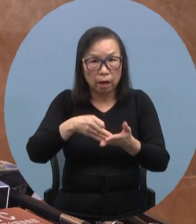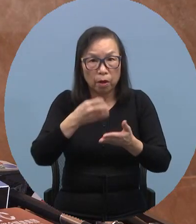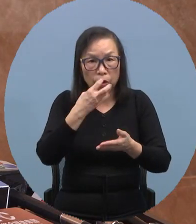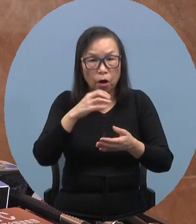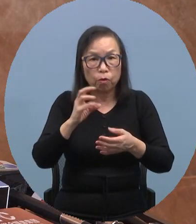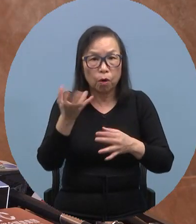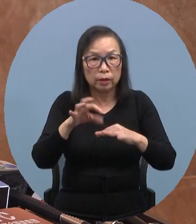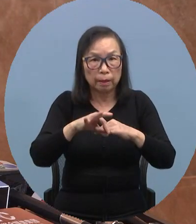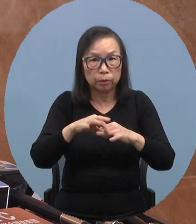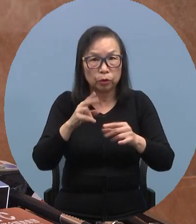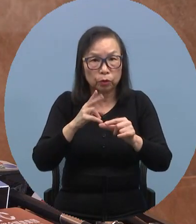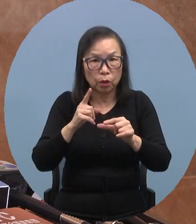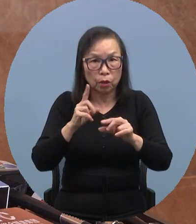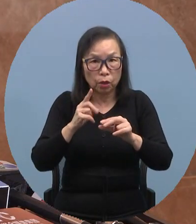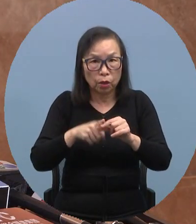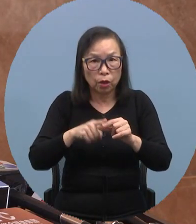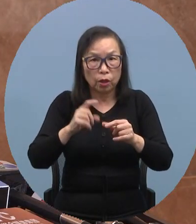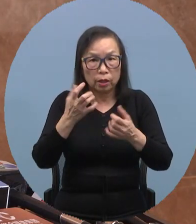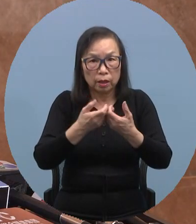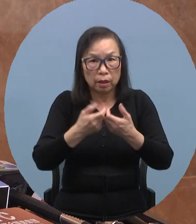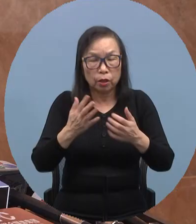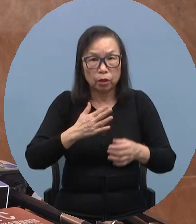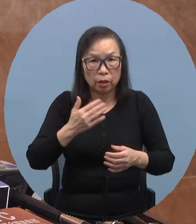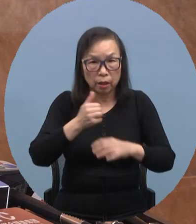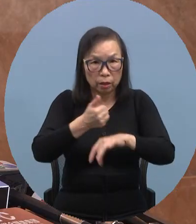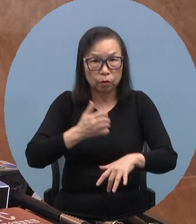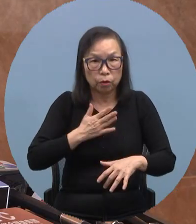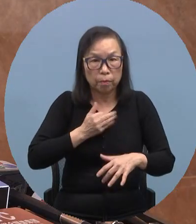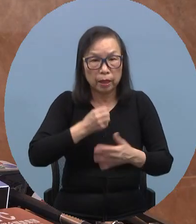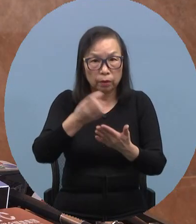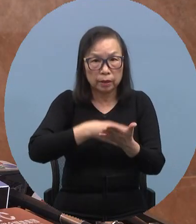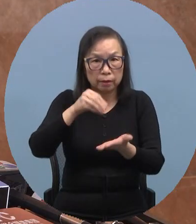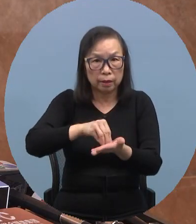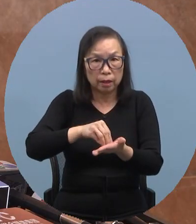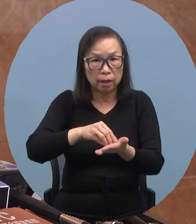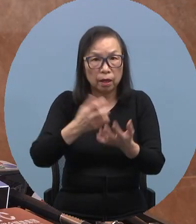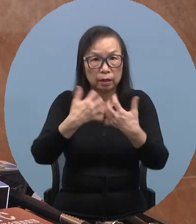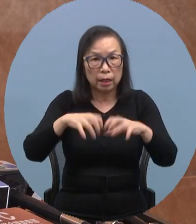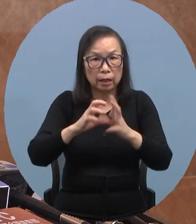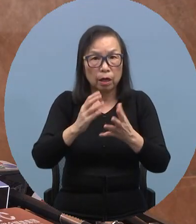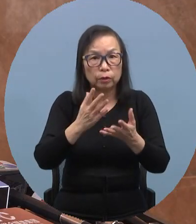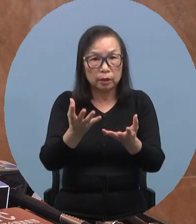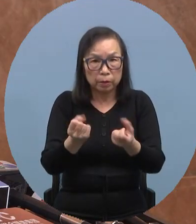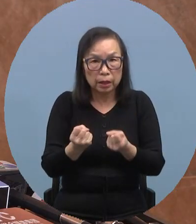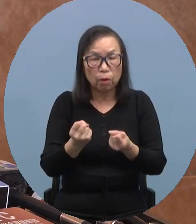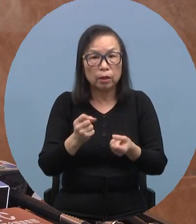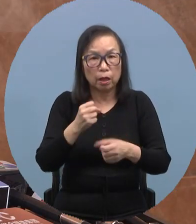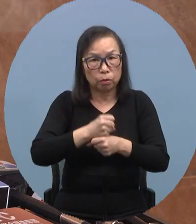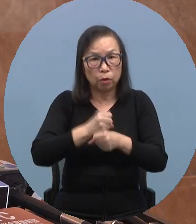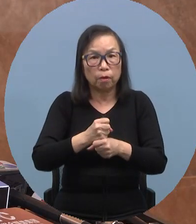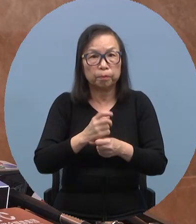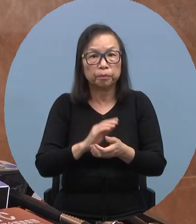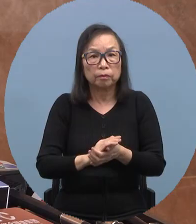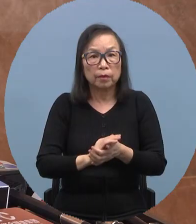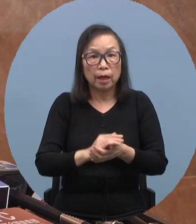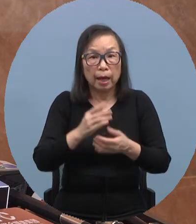港黃金中央清算系統嘅準備、規則嘅制定，同埋咧係機構認可呢啲方面嘅工作嘅。